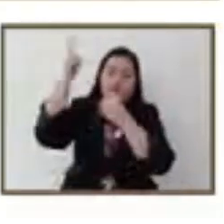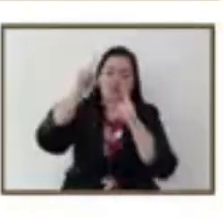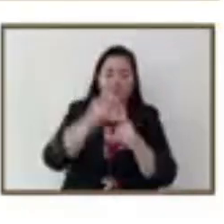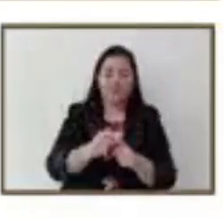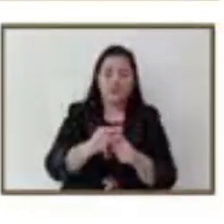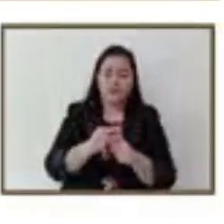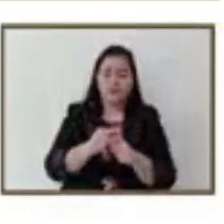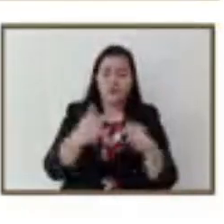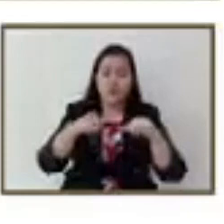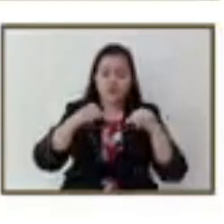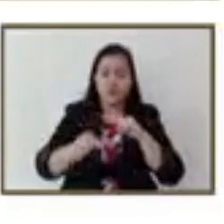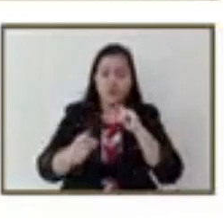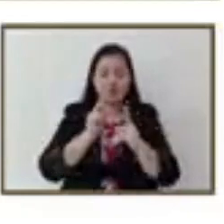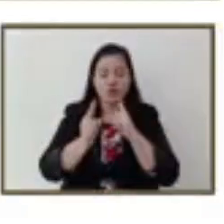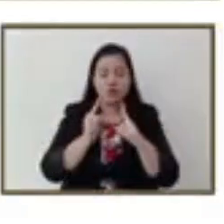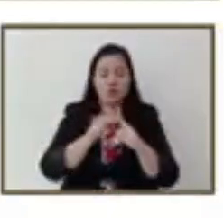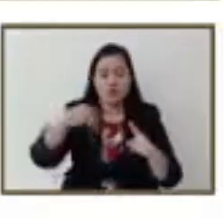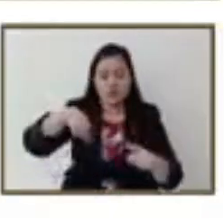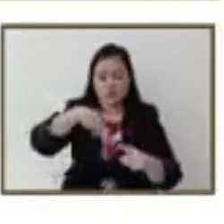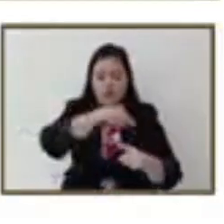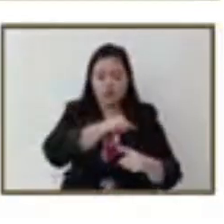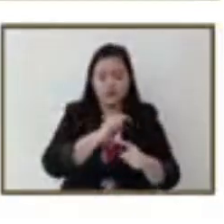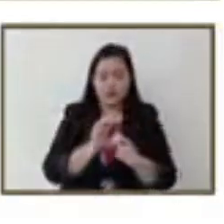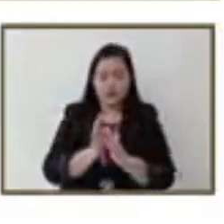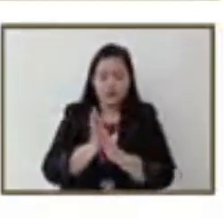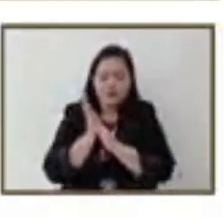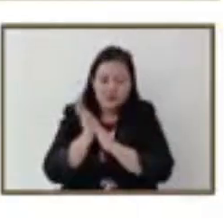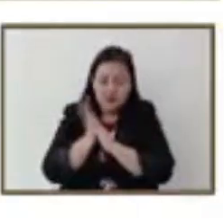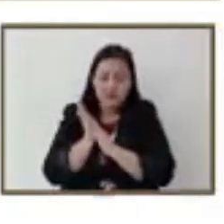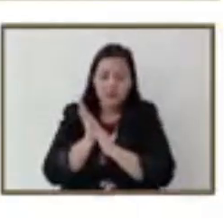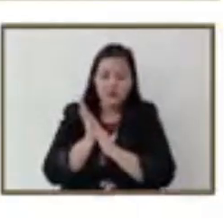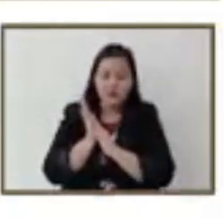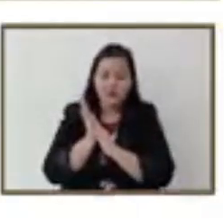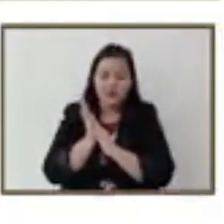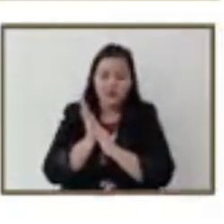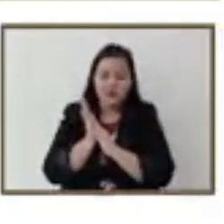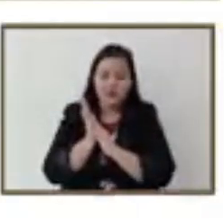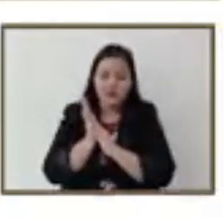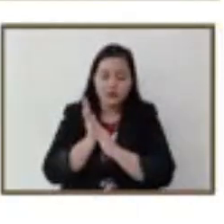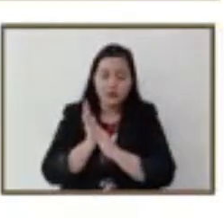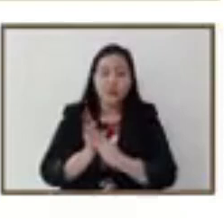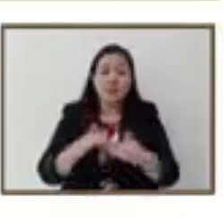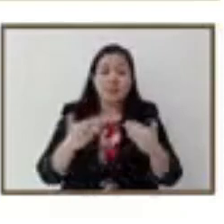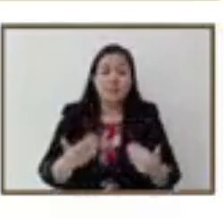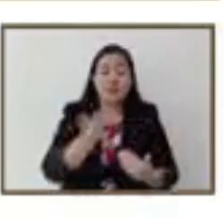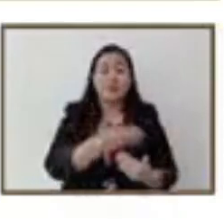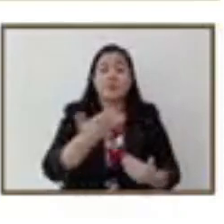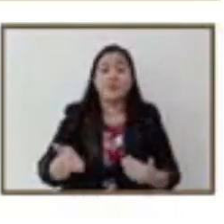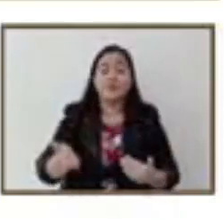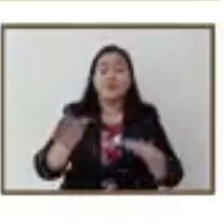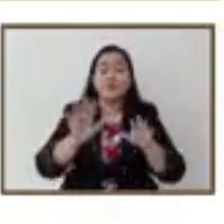Patuloy niyo pong kausapin ang bawat anak niyo. Please. your heads bowed, eyes closed.